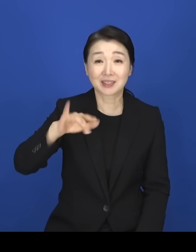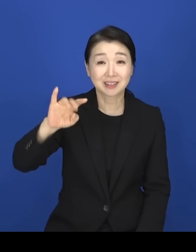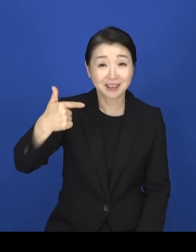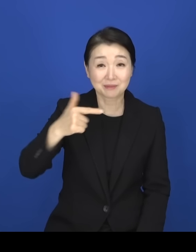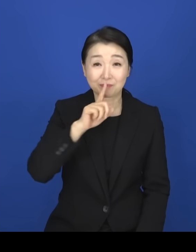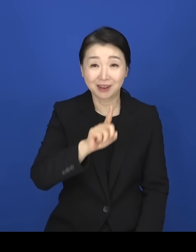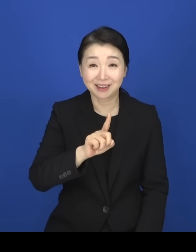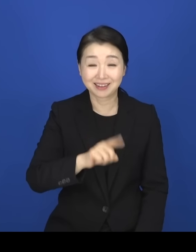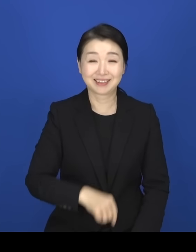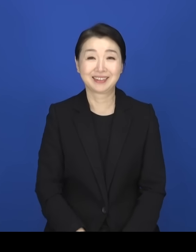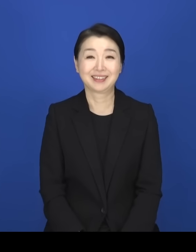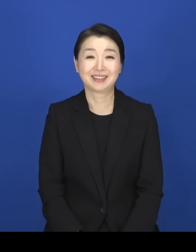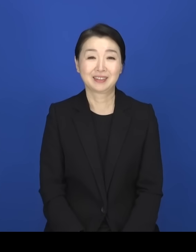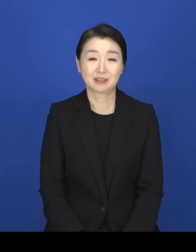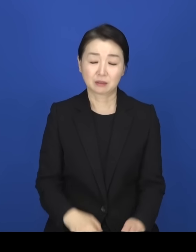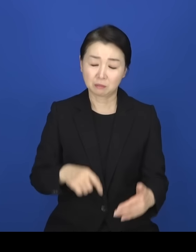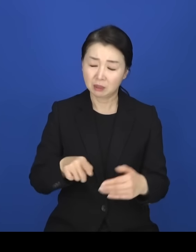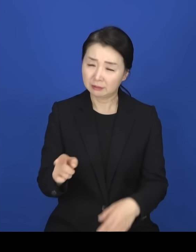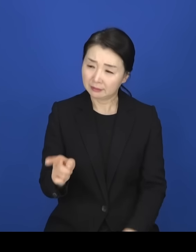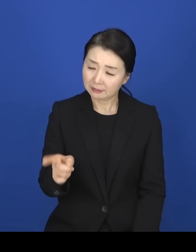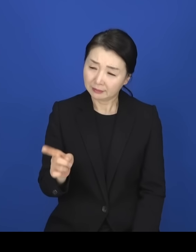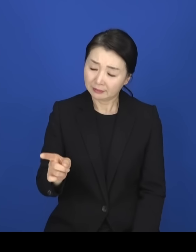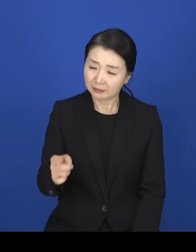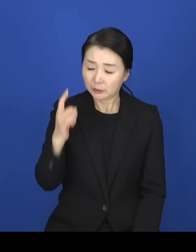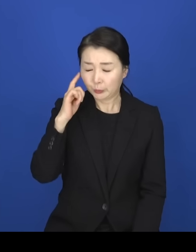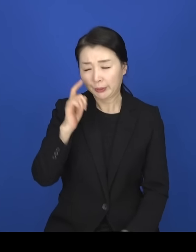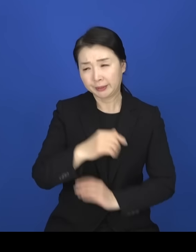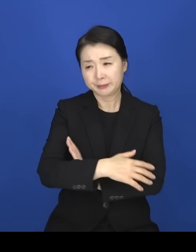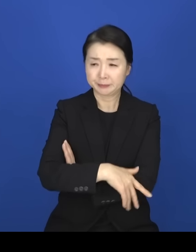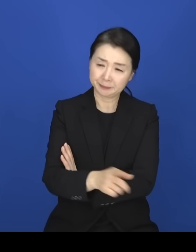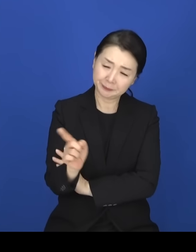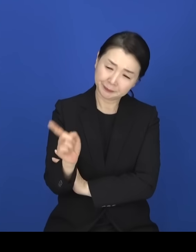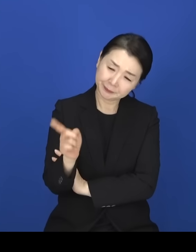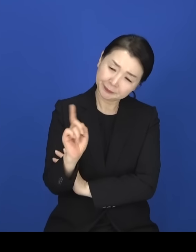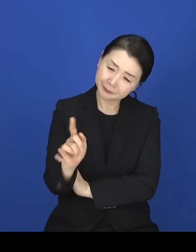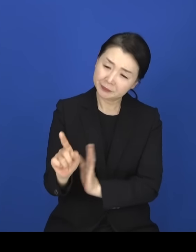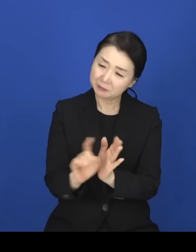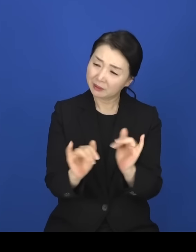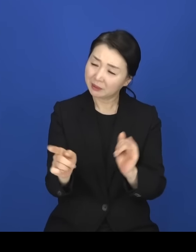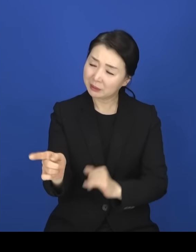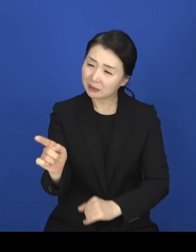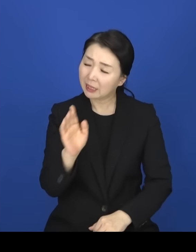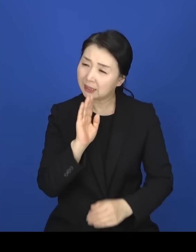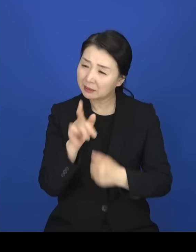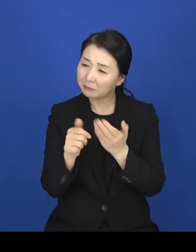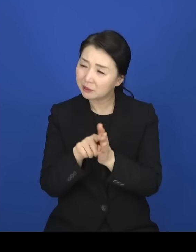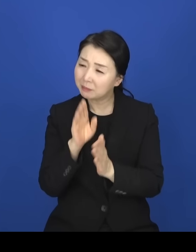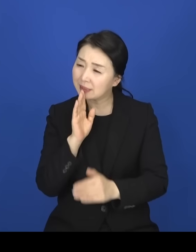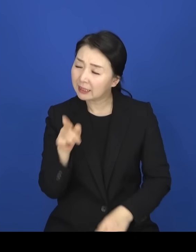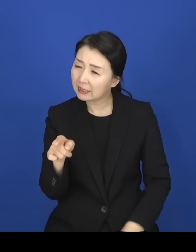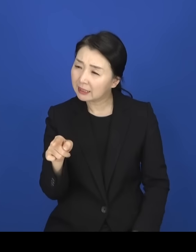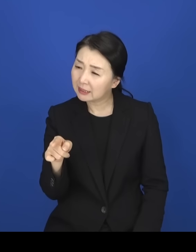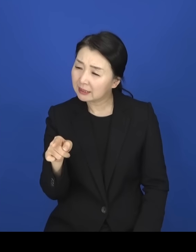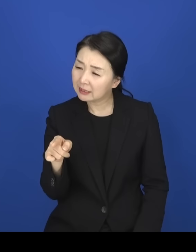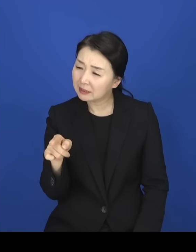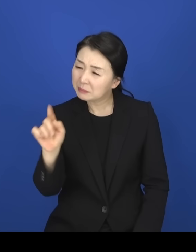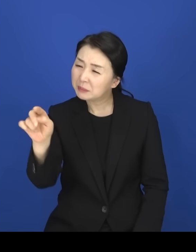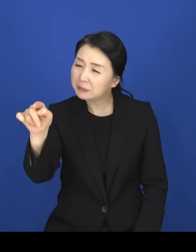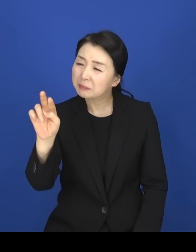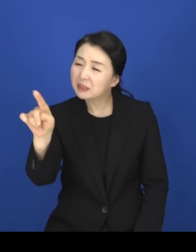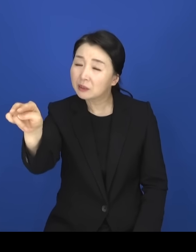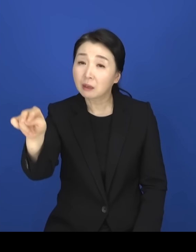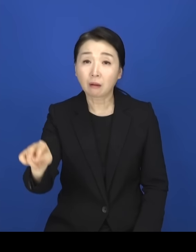한참 이렇게 속으로 막 저 사람 왜 저러냐 같은 신앙인인데 진짜 하나님 믿는 거 맞아? 막 이런 생각하다가 야